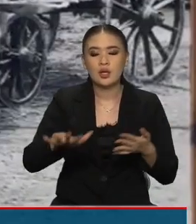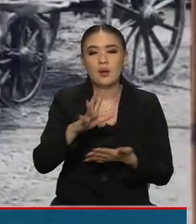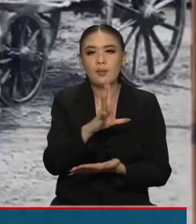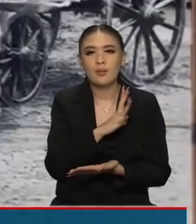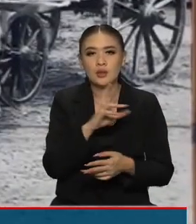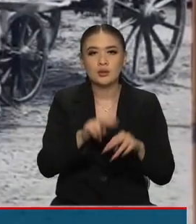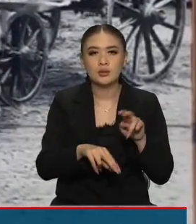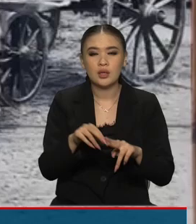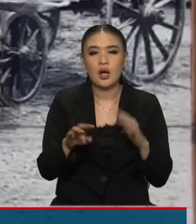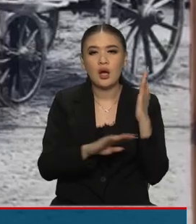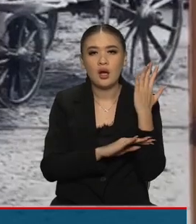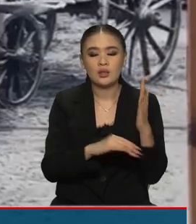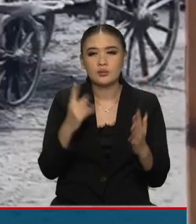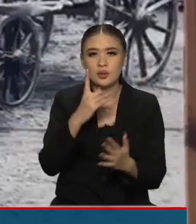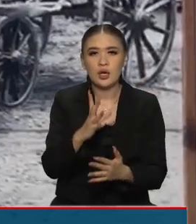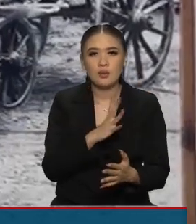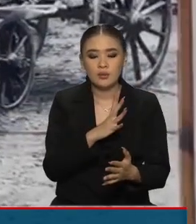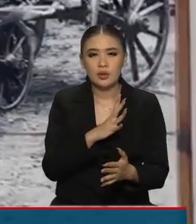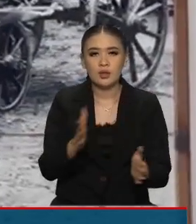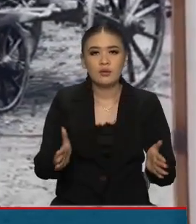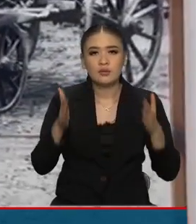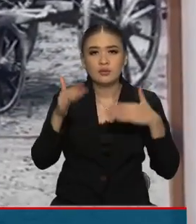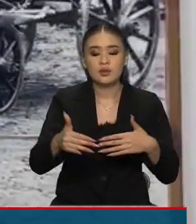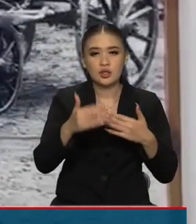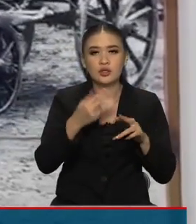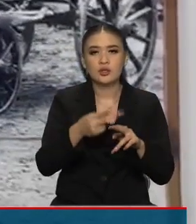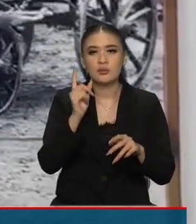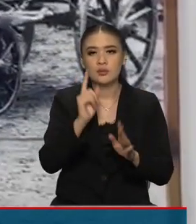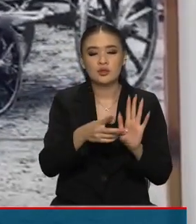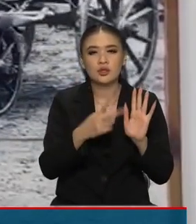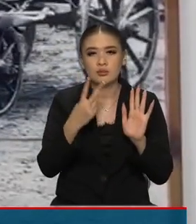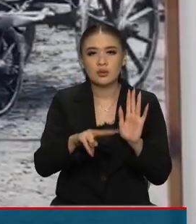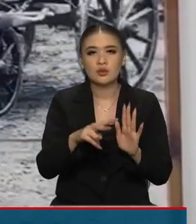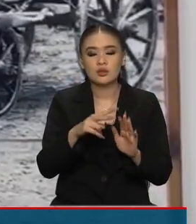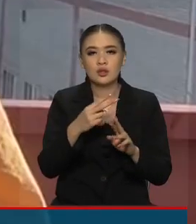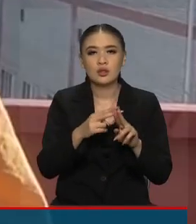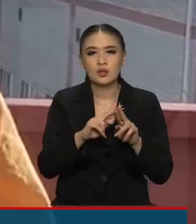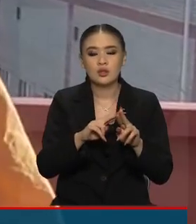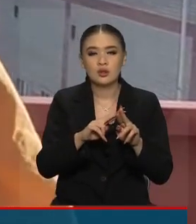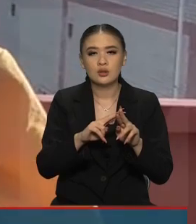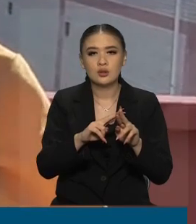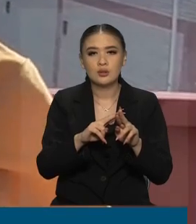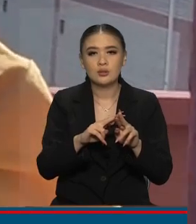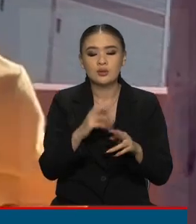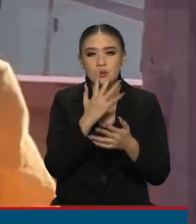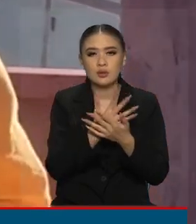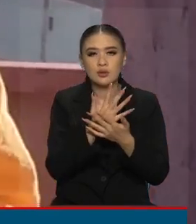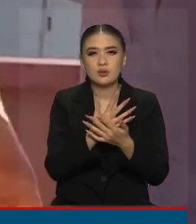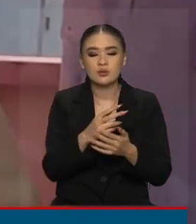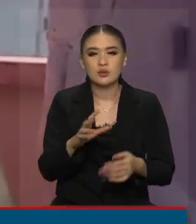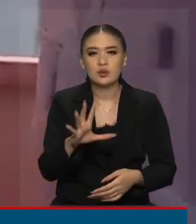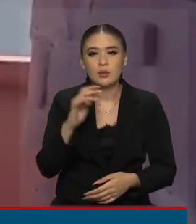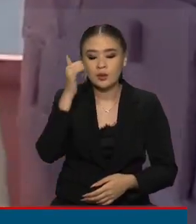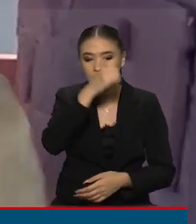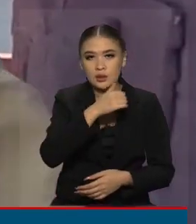Алғашында ағаштан құрылған нысанның қабырғасы 1923 жылы кірпіштен қаланыпты. Мұнара басына шықсаңыз,